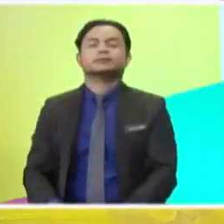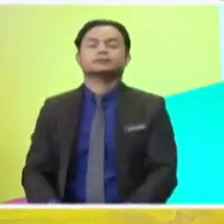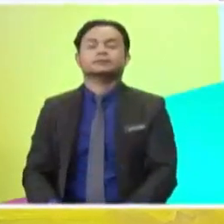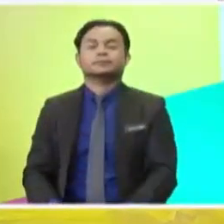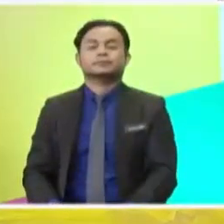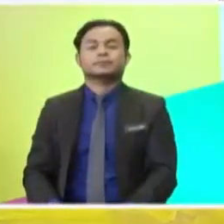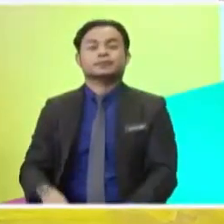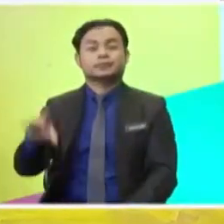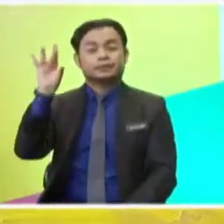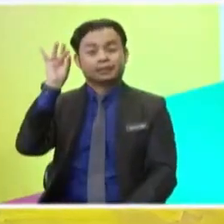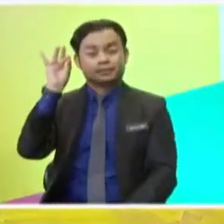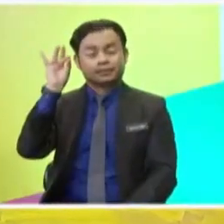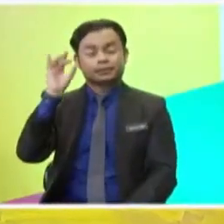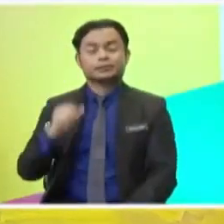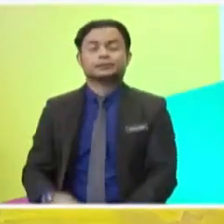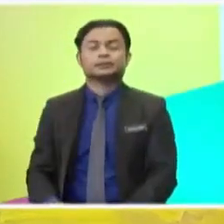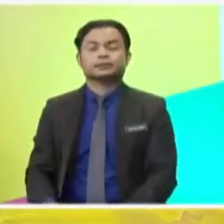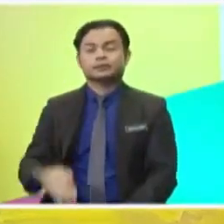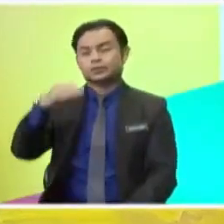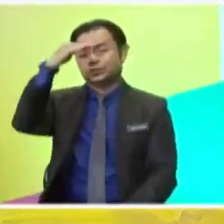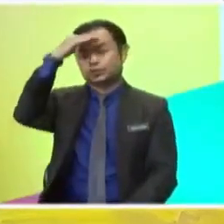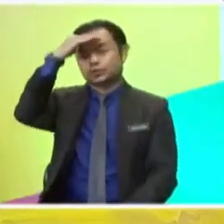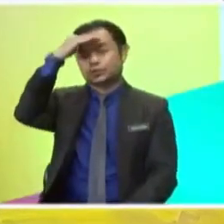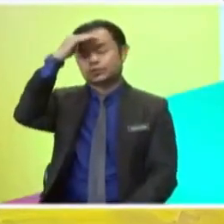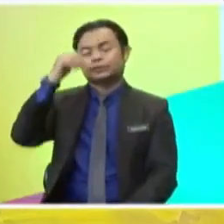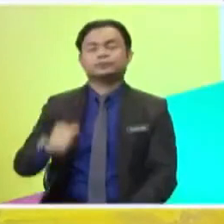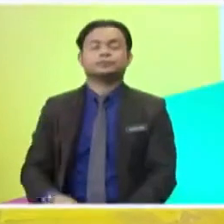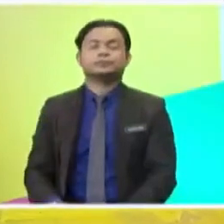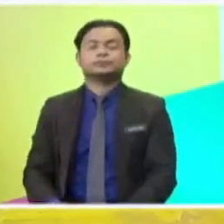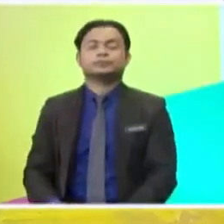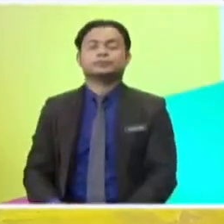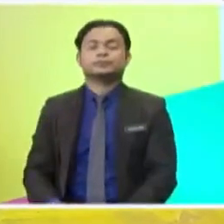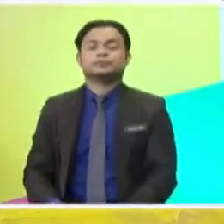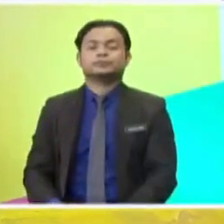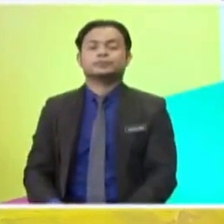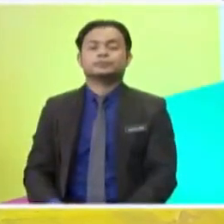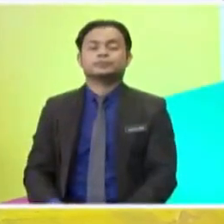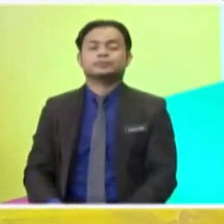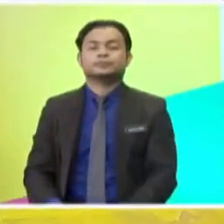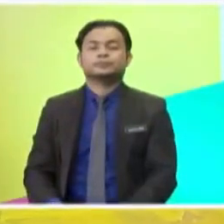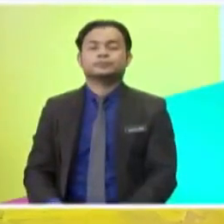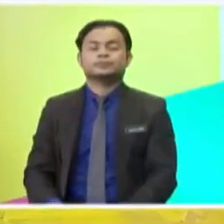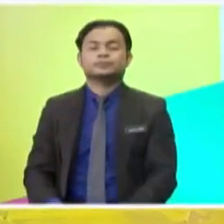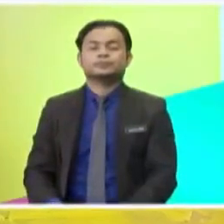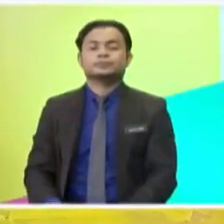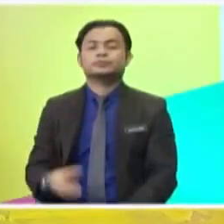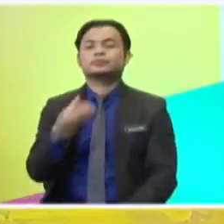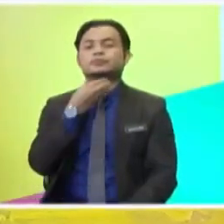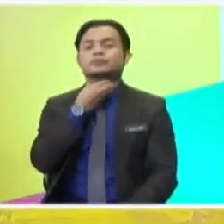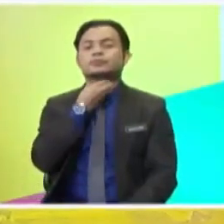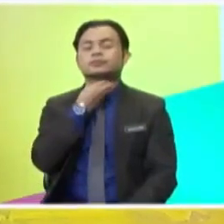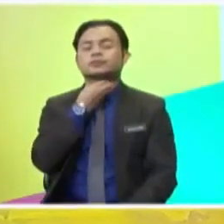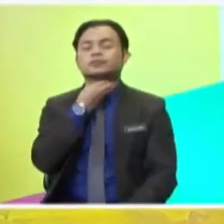bagus. Kelapan? Yang kelapan, Johor, cikgu. Johor. Alright. Sembilan? Sembilan, Perak.